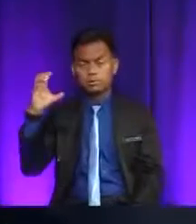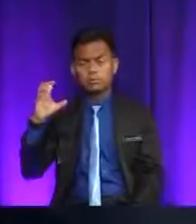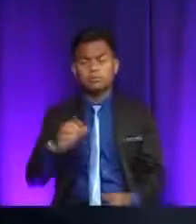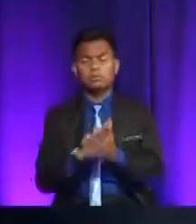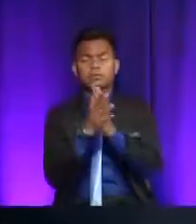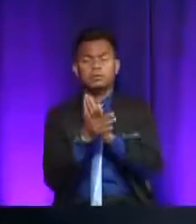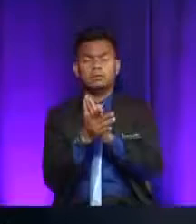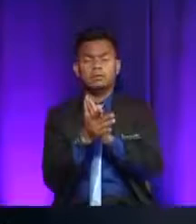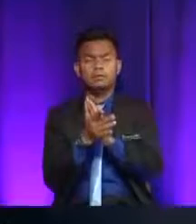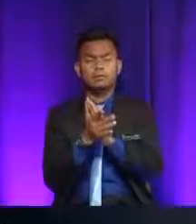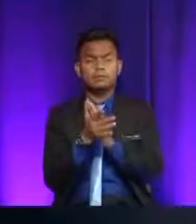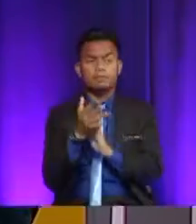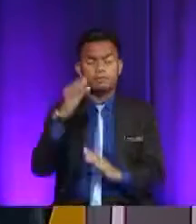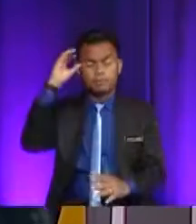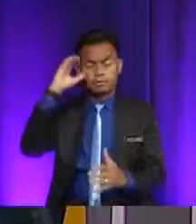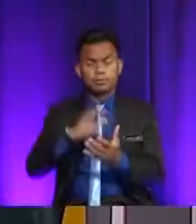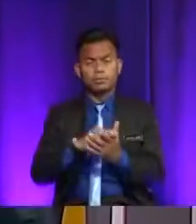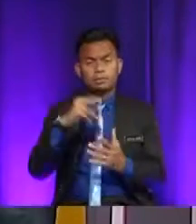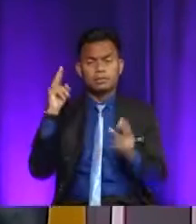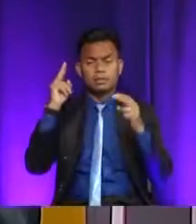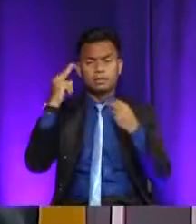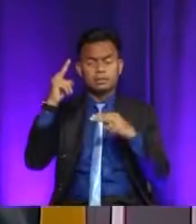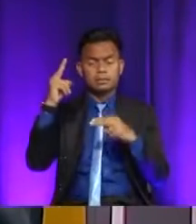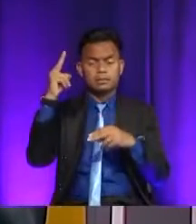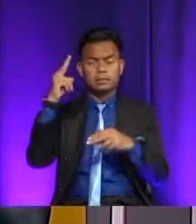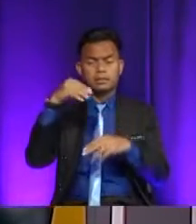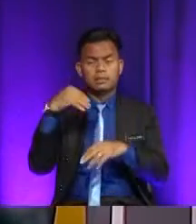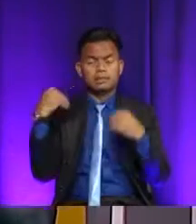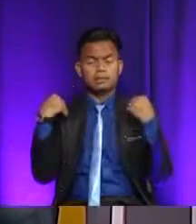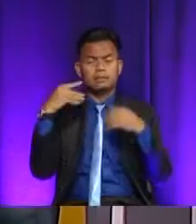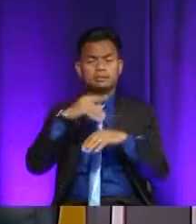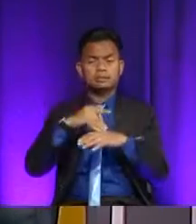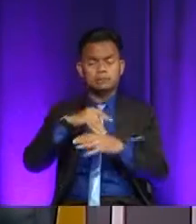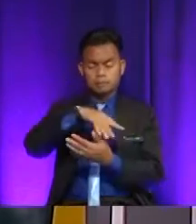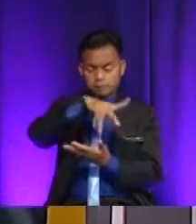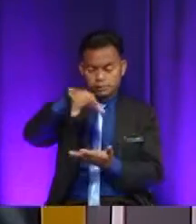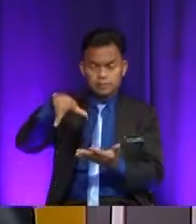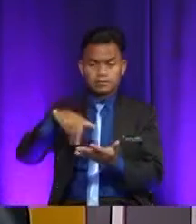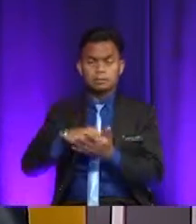Tadi hanya berada sekitar permukaan saja tidak bagaimana